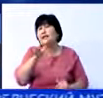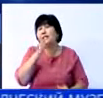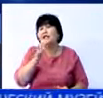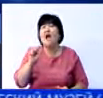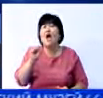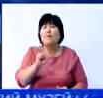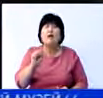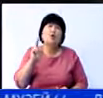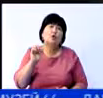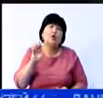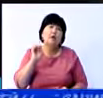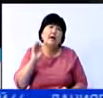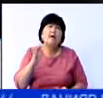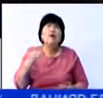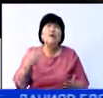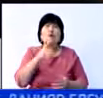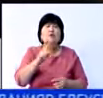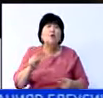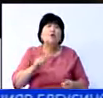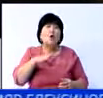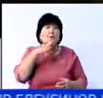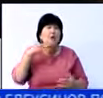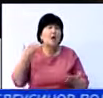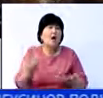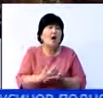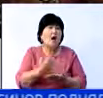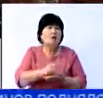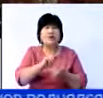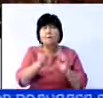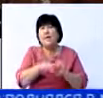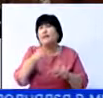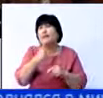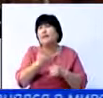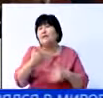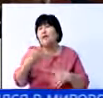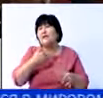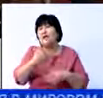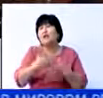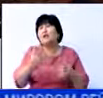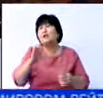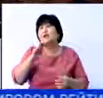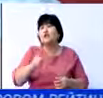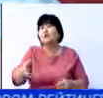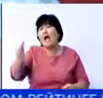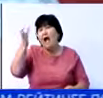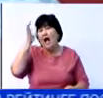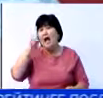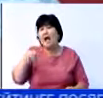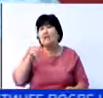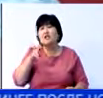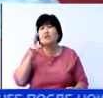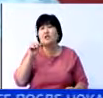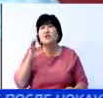Кунанбаева. В новом сезоне ожидается много хороших перемен. Главное из них – театр получит статус академического.